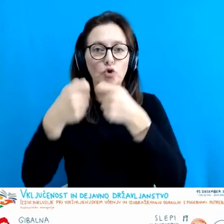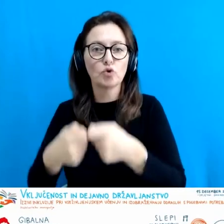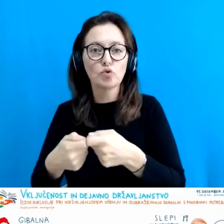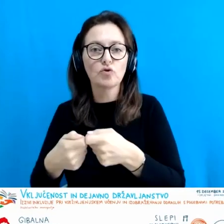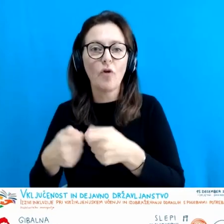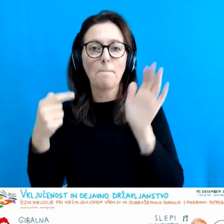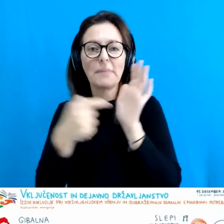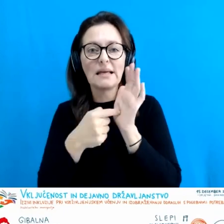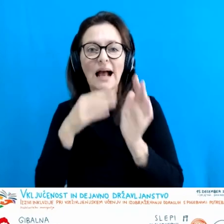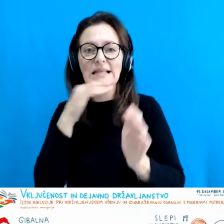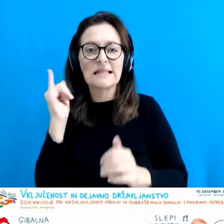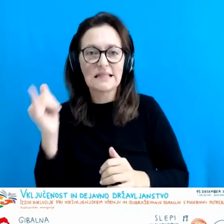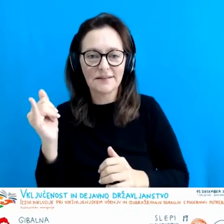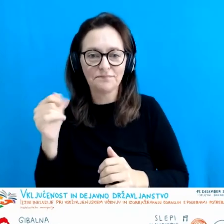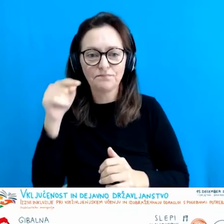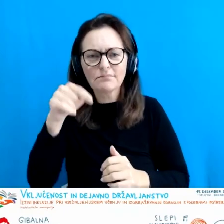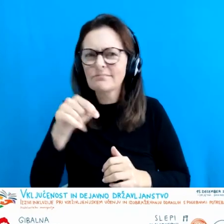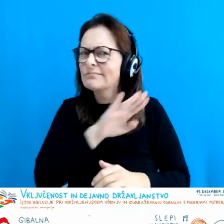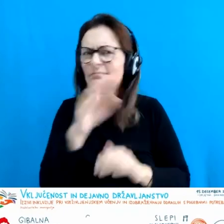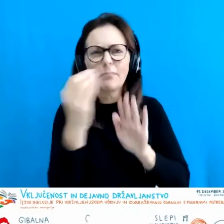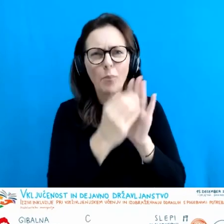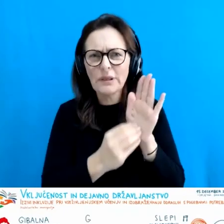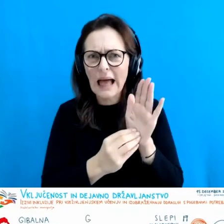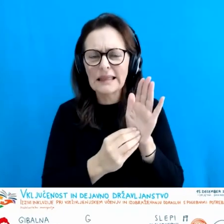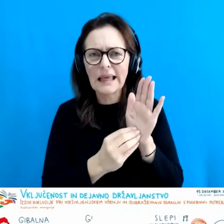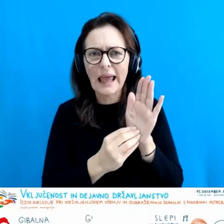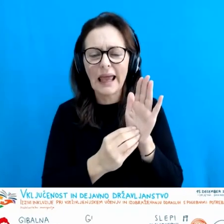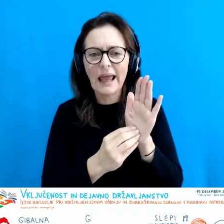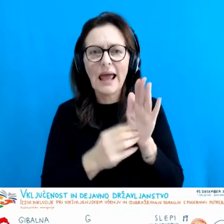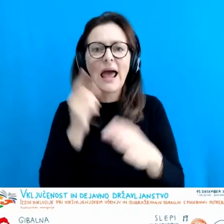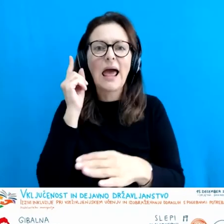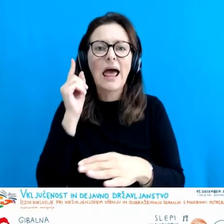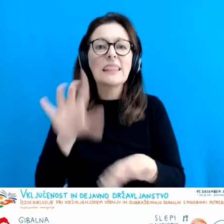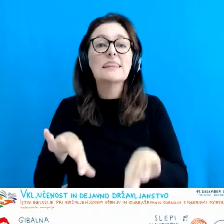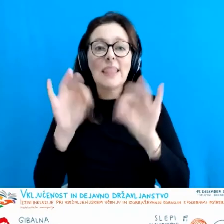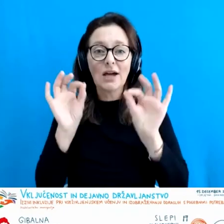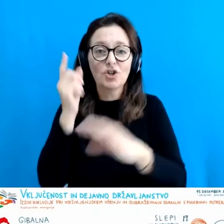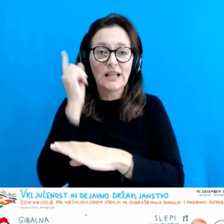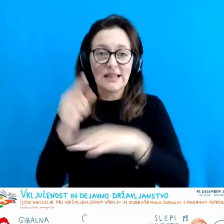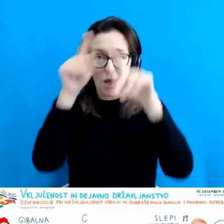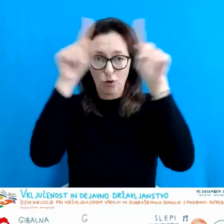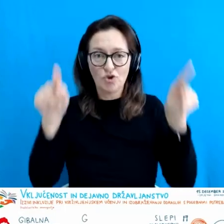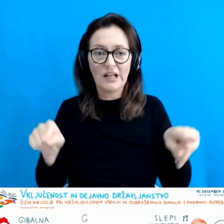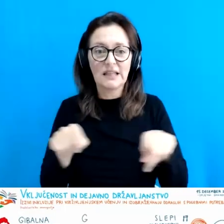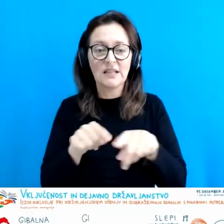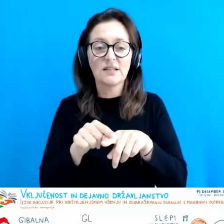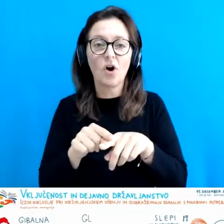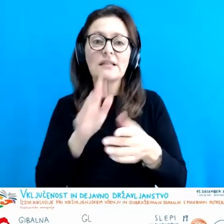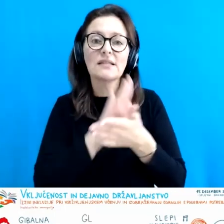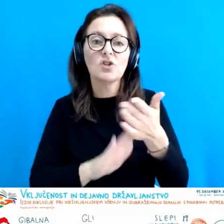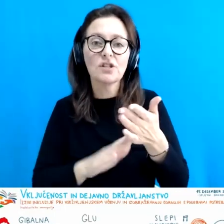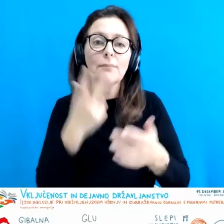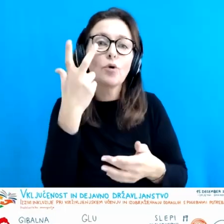www.andragosko-društvo.si, kjer boste dobili vse podatke, našli tudi naročilnico. Za začetek bomo natisnili 300